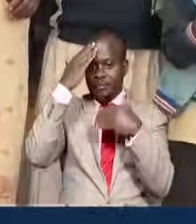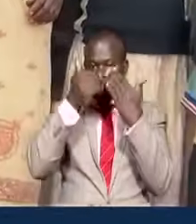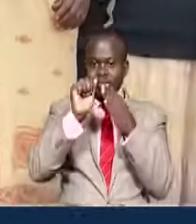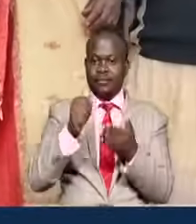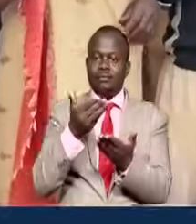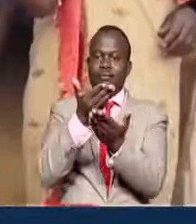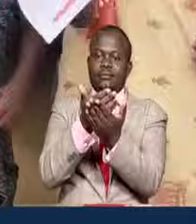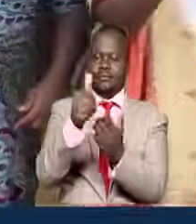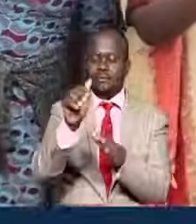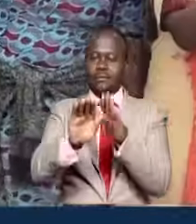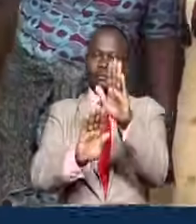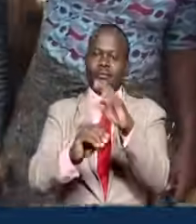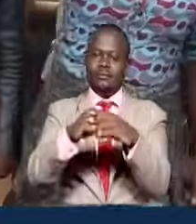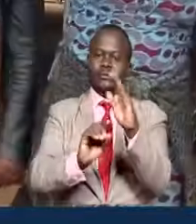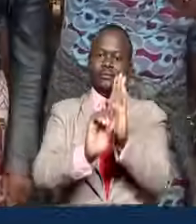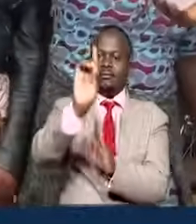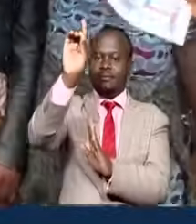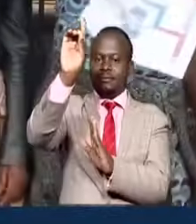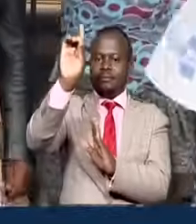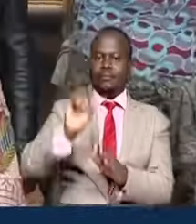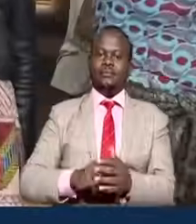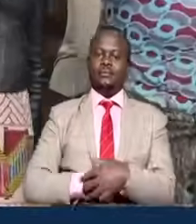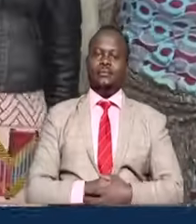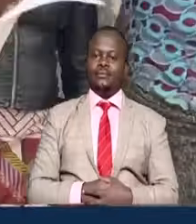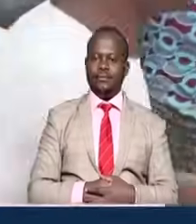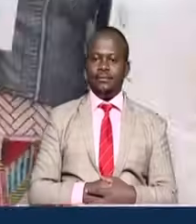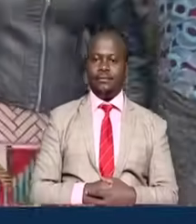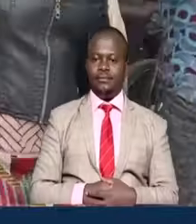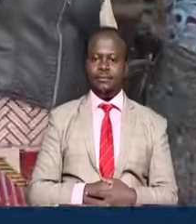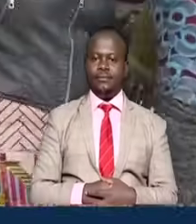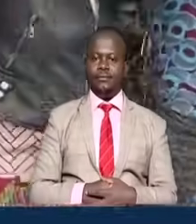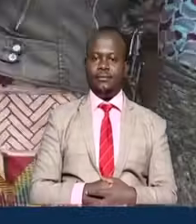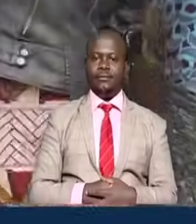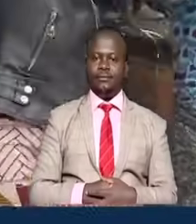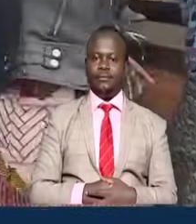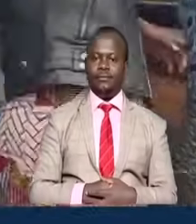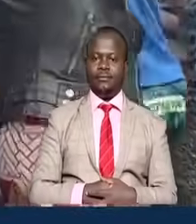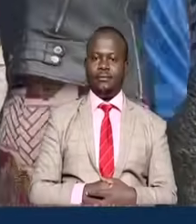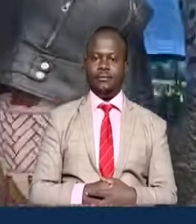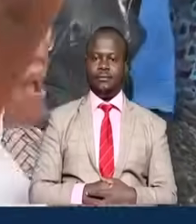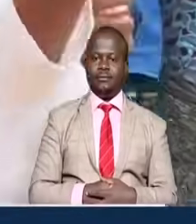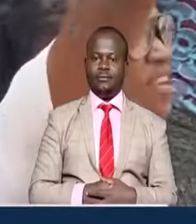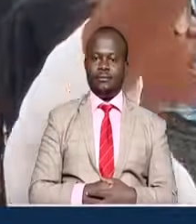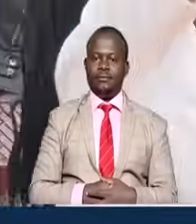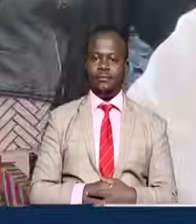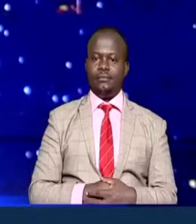azabageze ku yindi ntambwe mu iterambere. Kwizera John Patrick mu turere twa Gakenye na Rulindo.